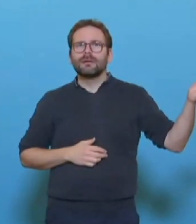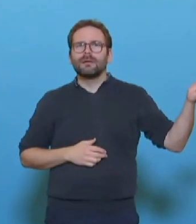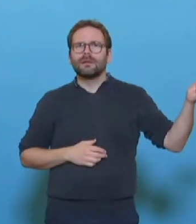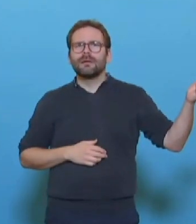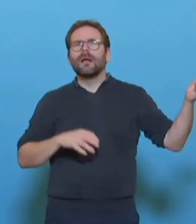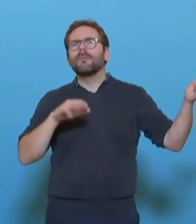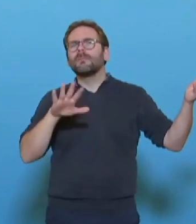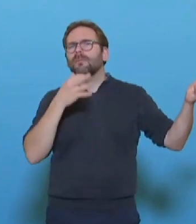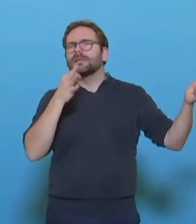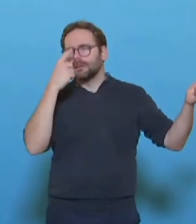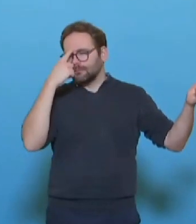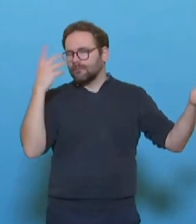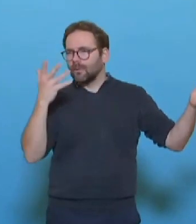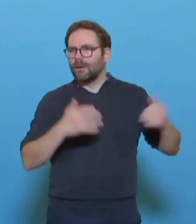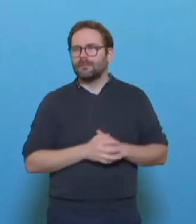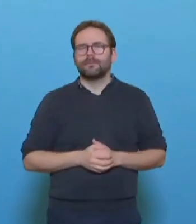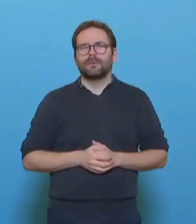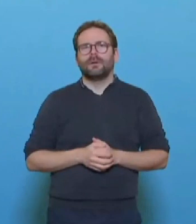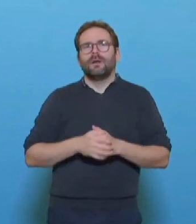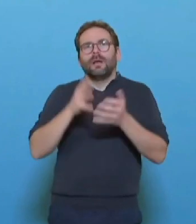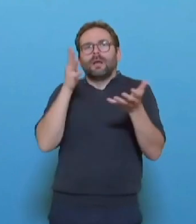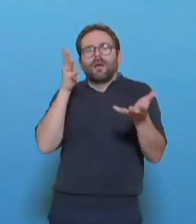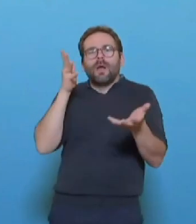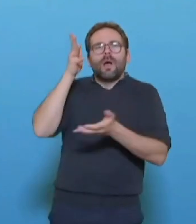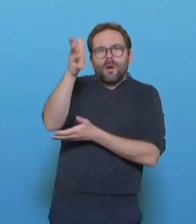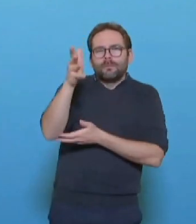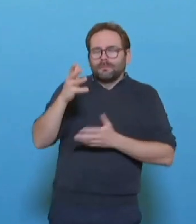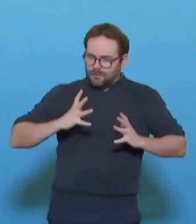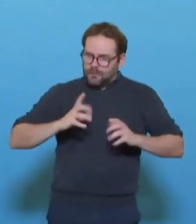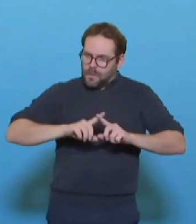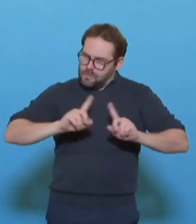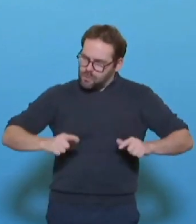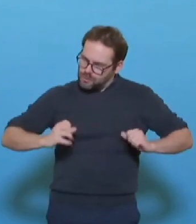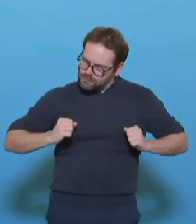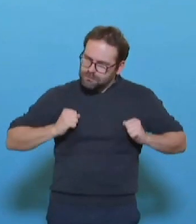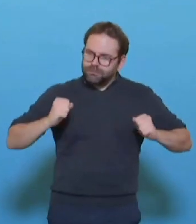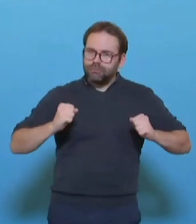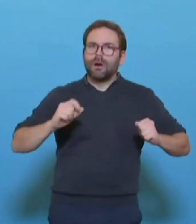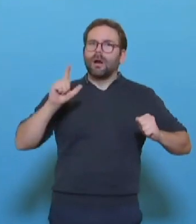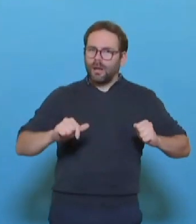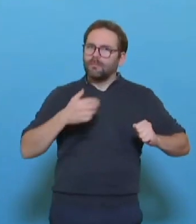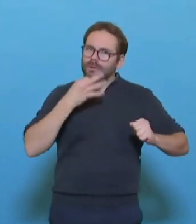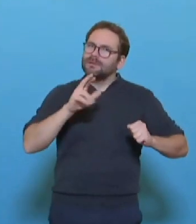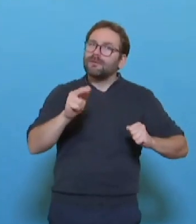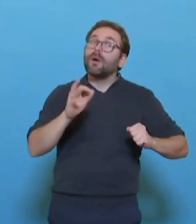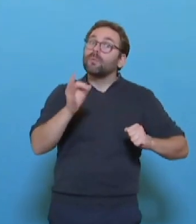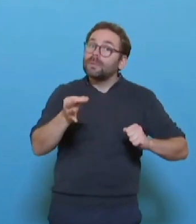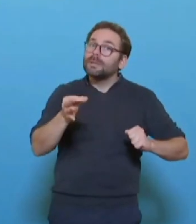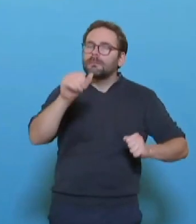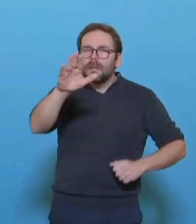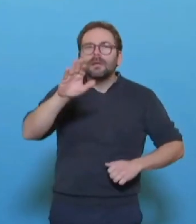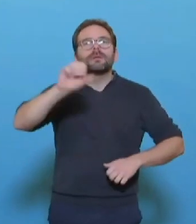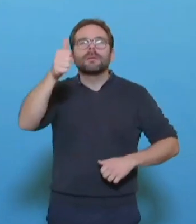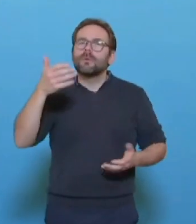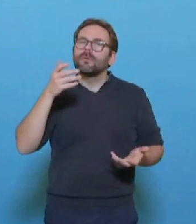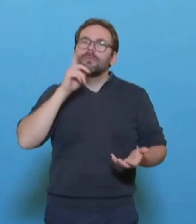nous votons un budget d'ambition ici, j'aurai l'occasion d'y revenir dans quelques instants. Mais d'abord, puisque tout